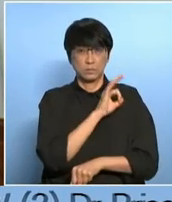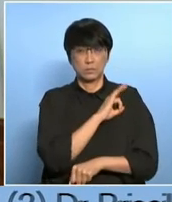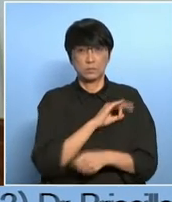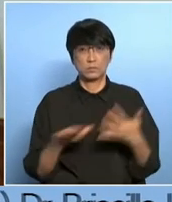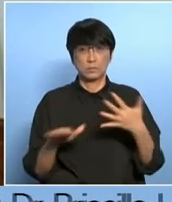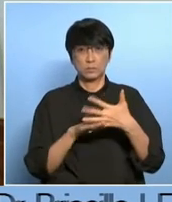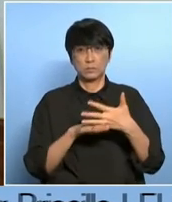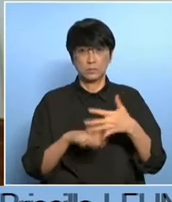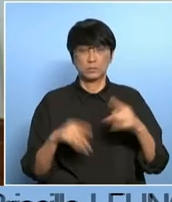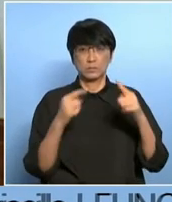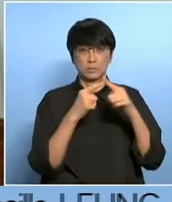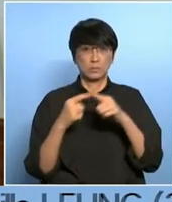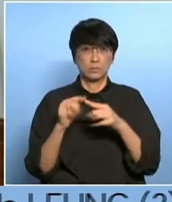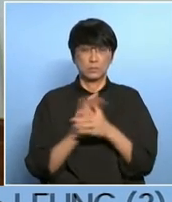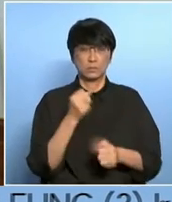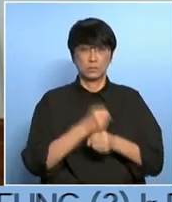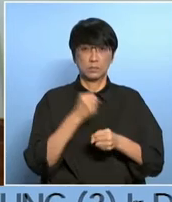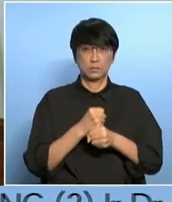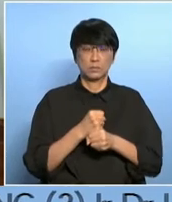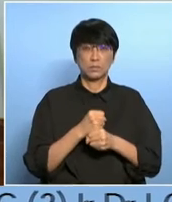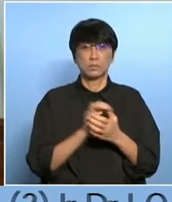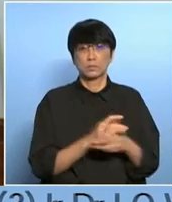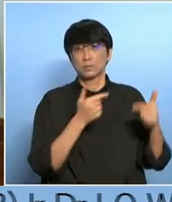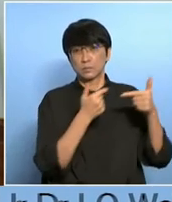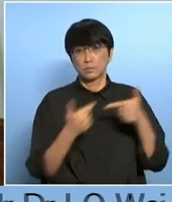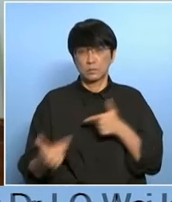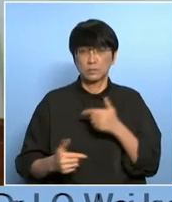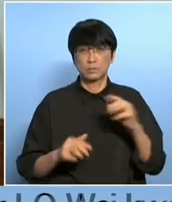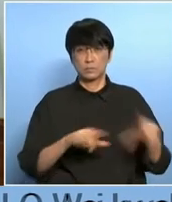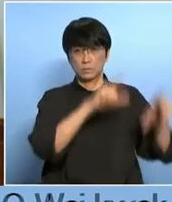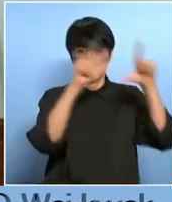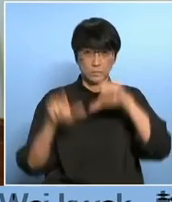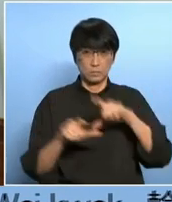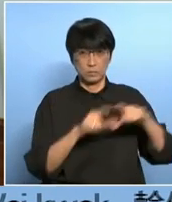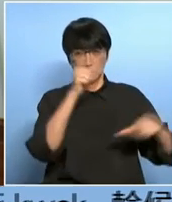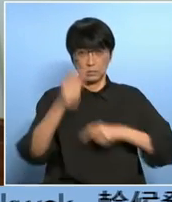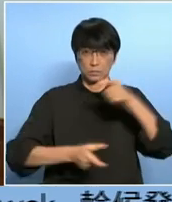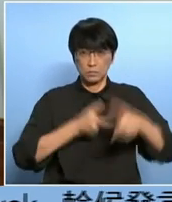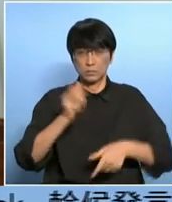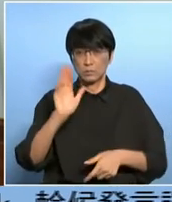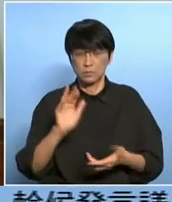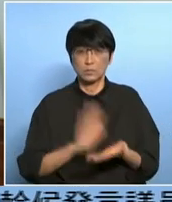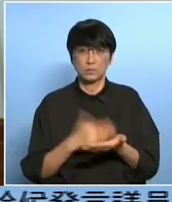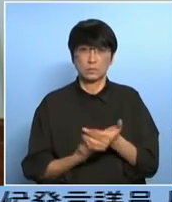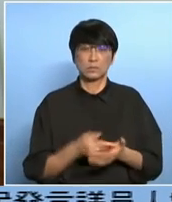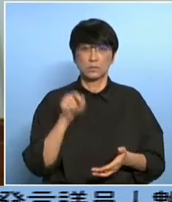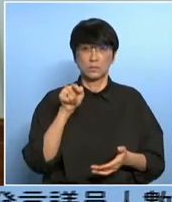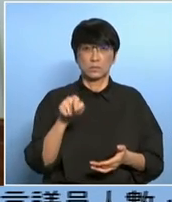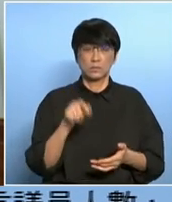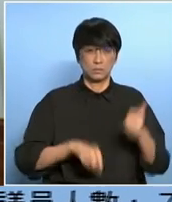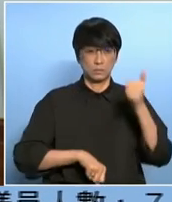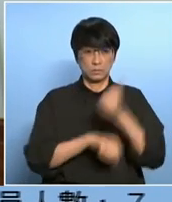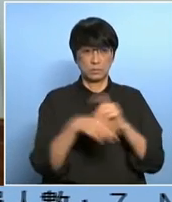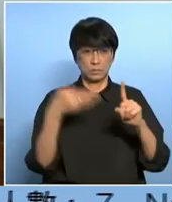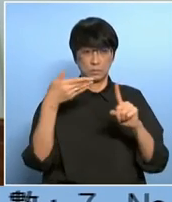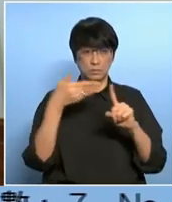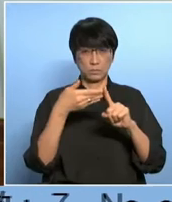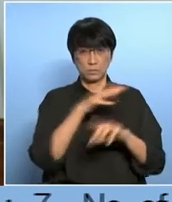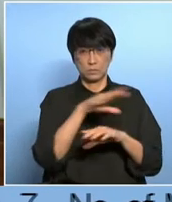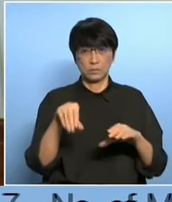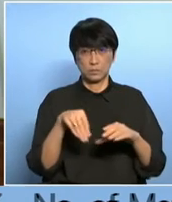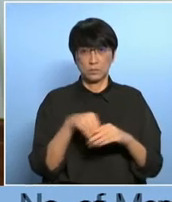基層市民工作能維持基本生活所需，但這個基本原則並不